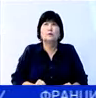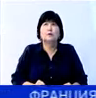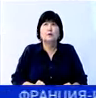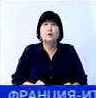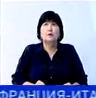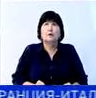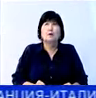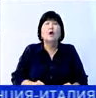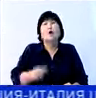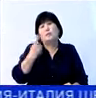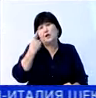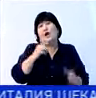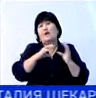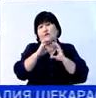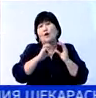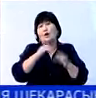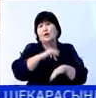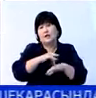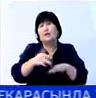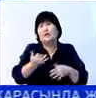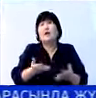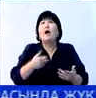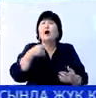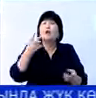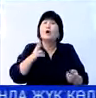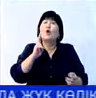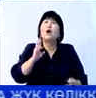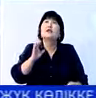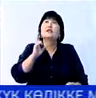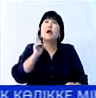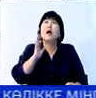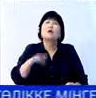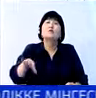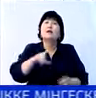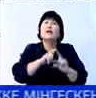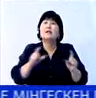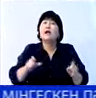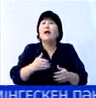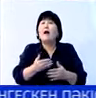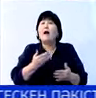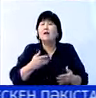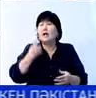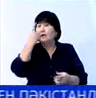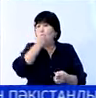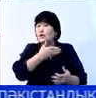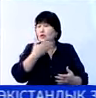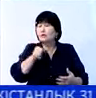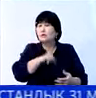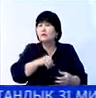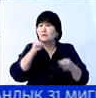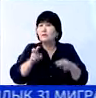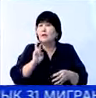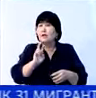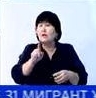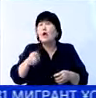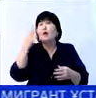50 тонна? Бір вагонда кетеді. Күніне ма? Айта кету керек, Қуанышбек Ысқақ барлық нысандарды алдын ала ескертусіз аралап. Ондағы